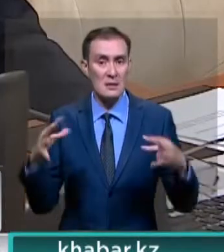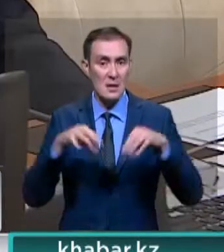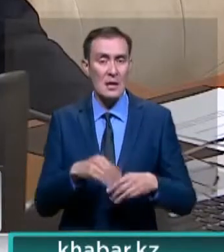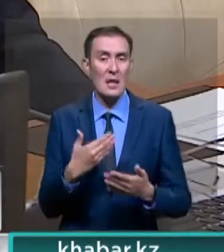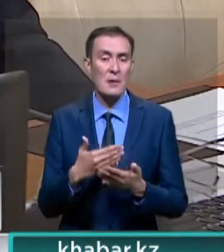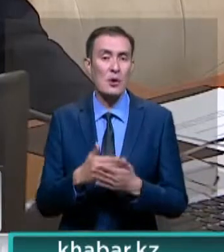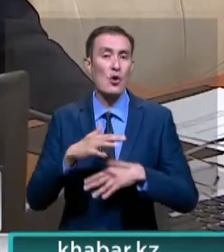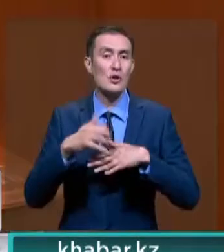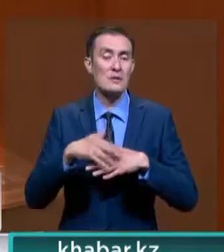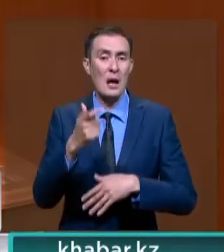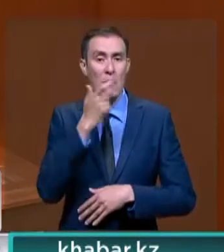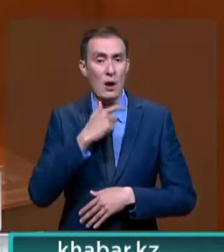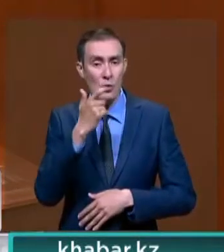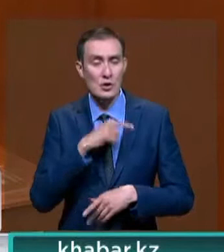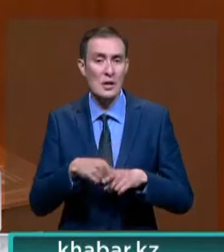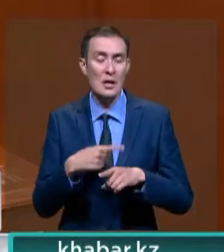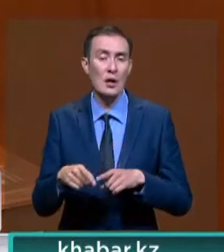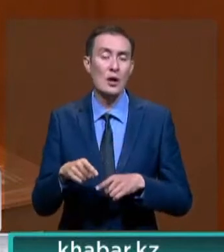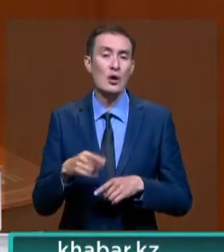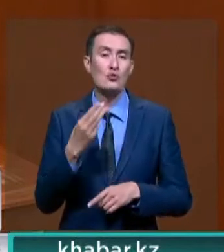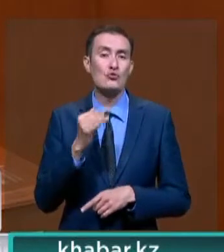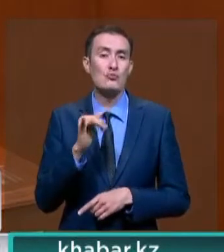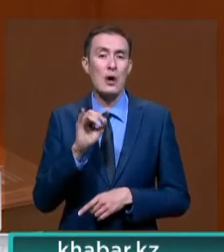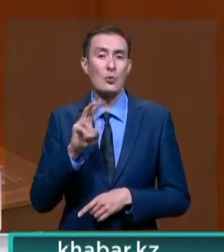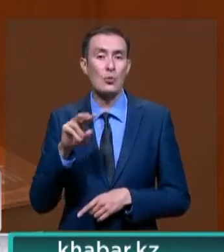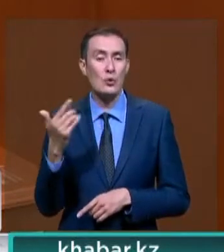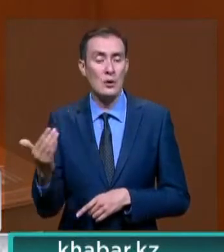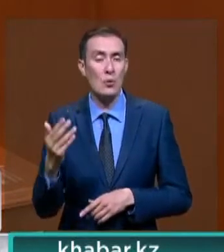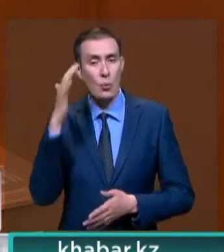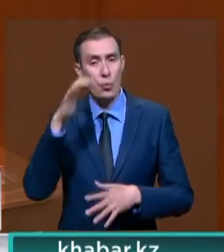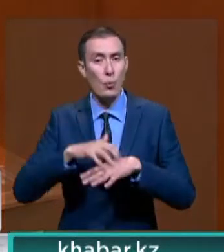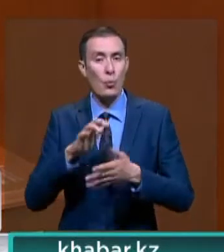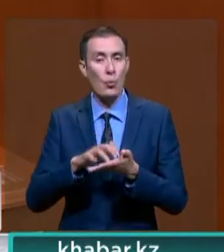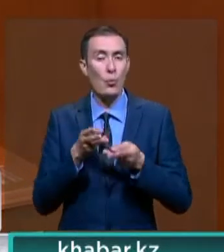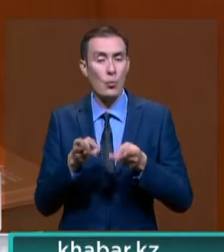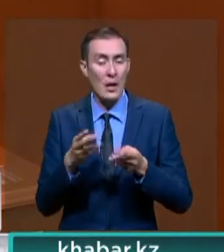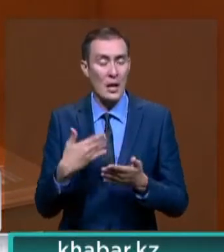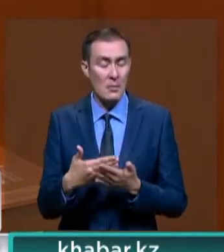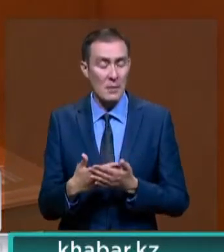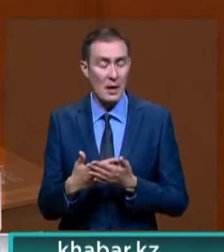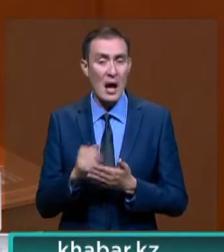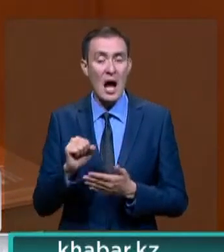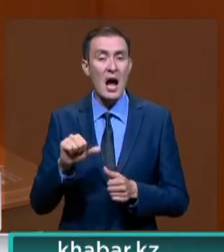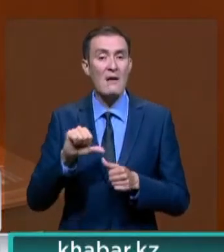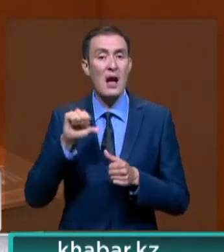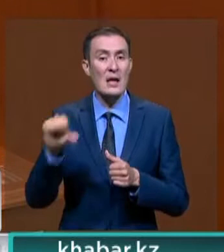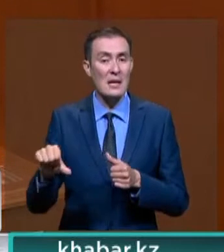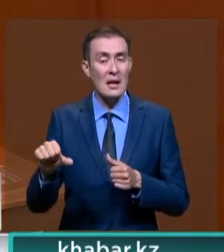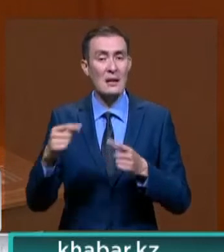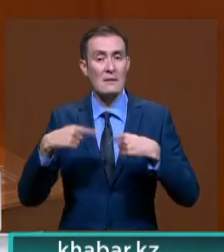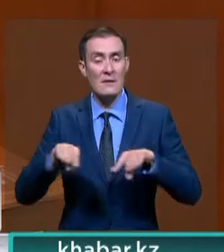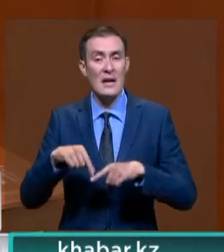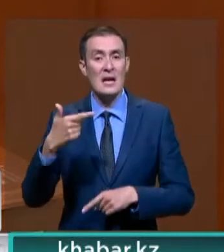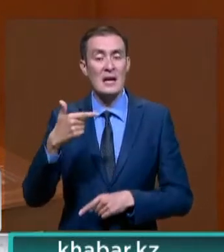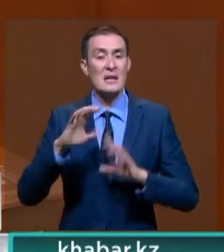читавское мороженое, это рудницкий тан, это шубаркульский уголь. Теперь, выделяя в отдельный объект